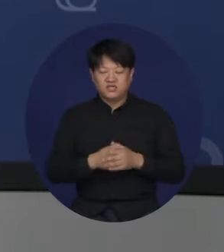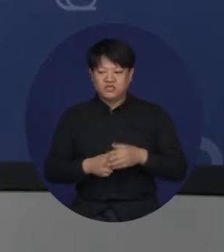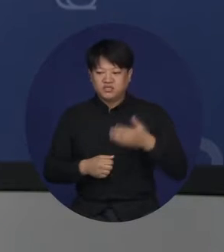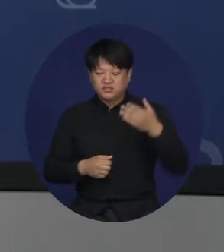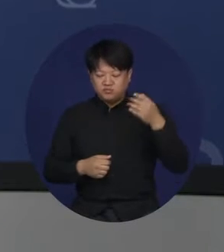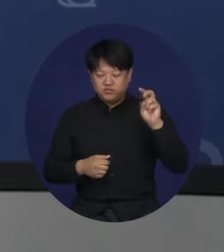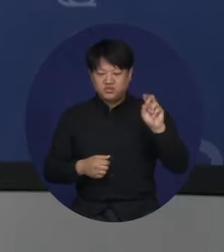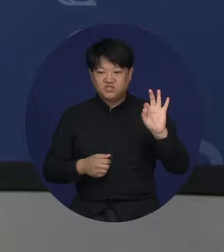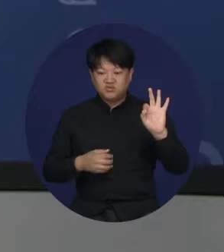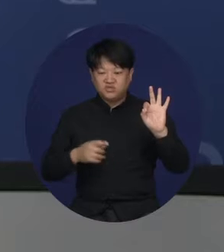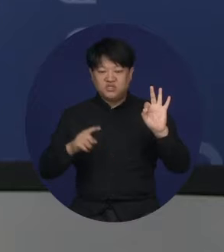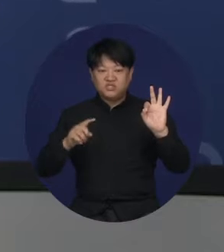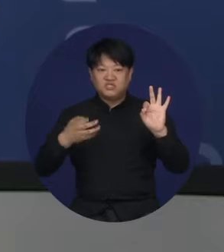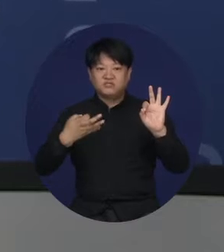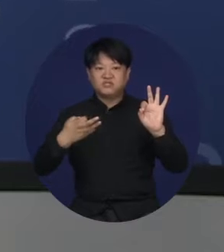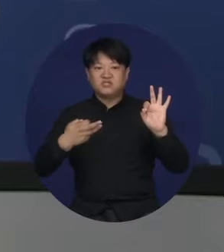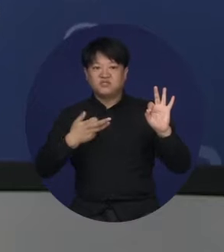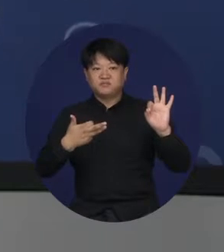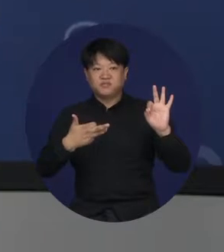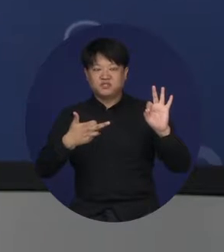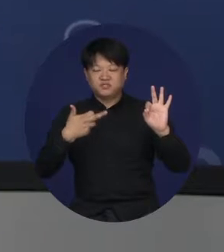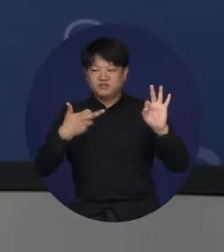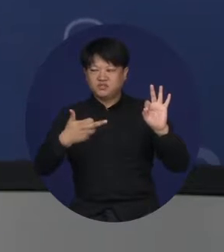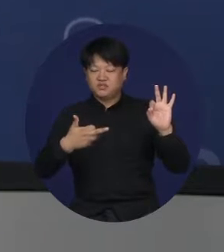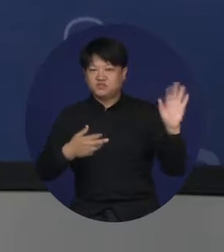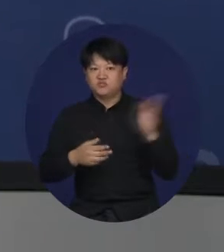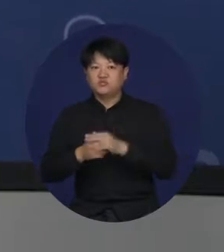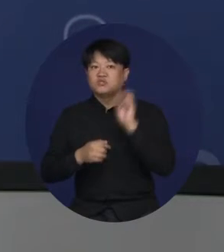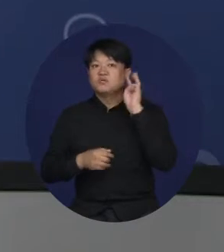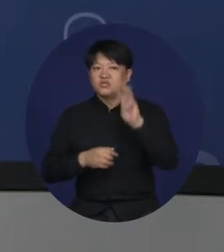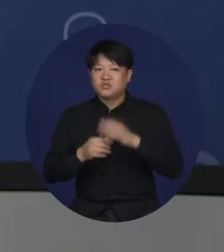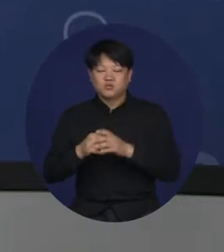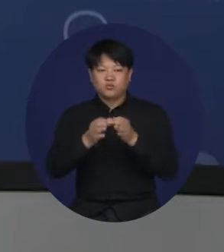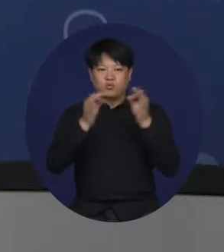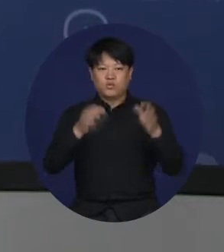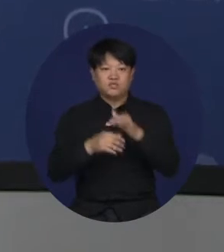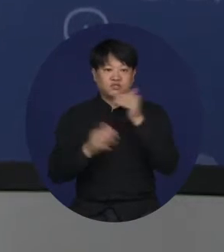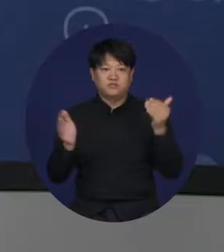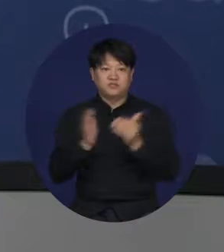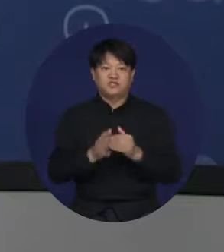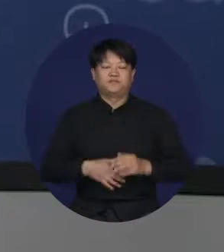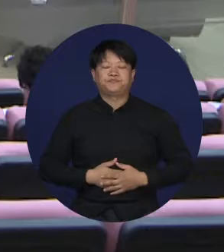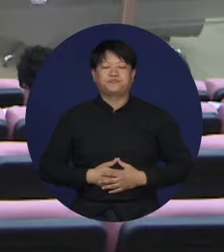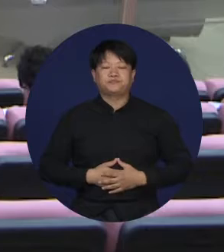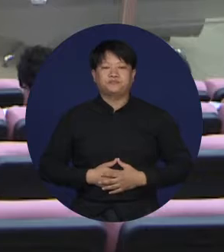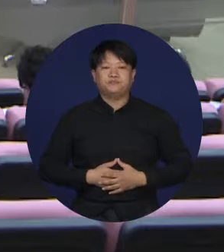임시회가 지난 17일부터 23일까지 7일간의 일정으로 펼쳐졌습니다